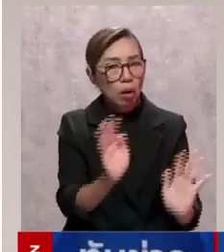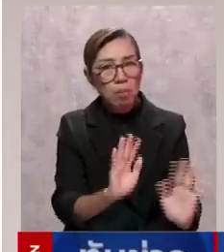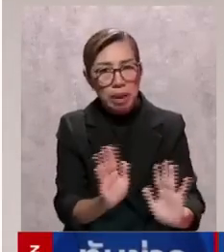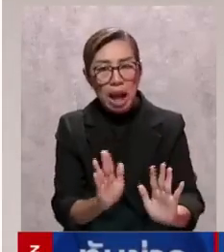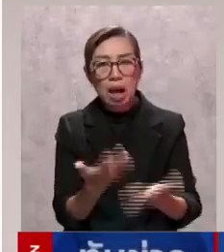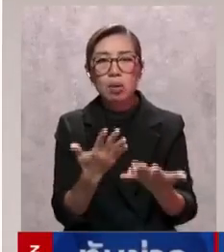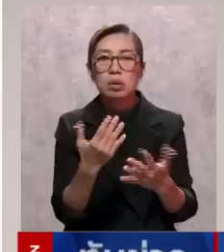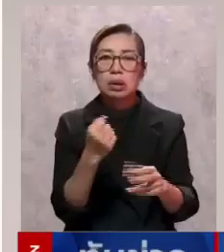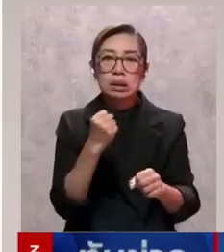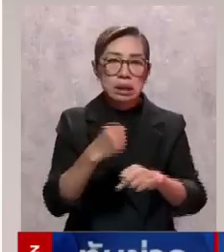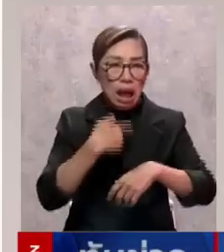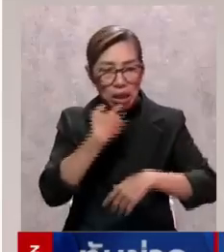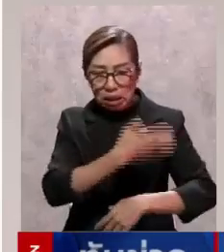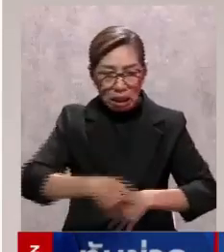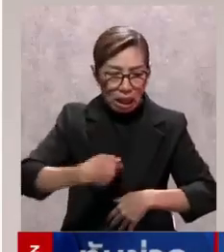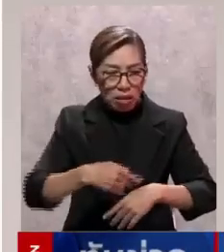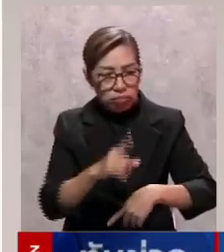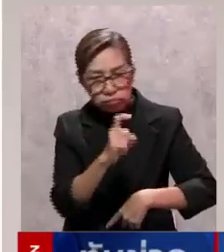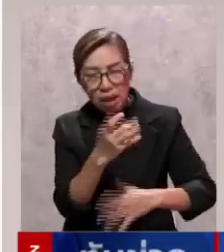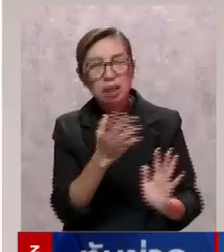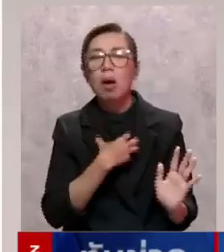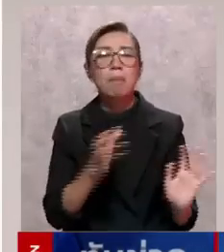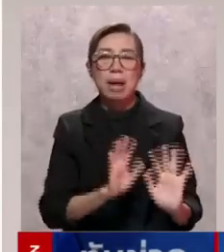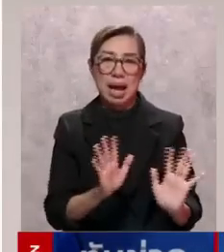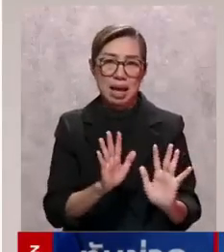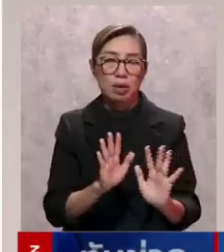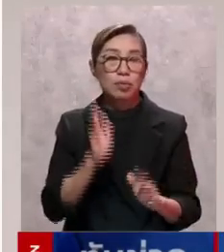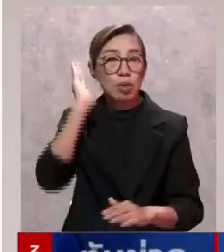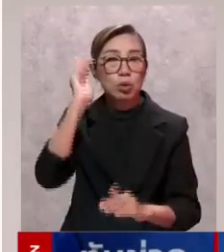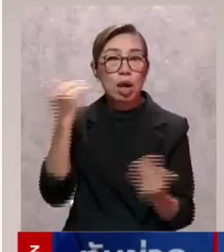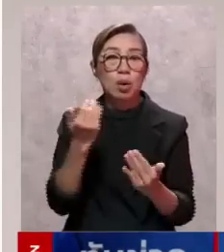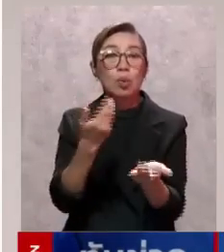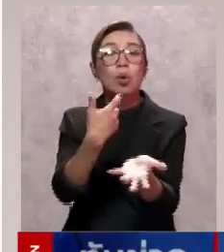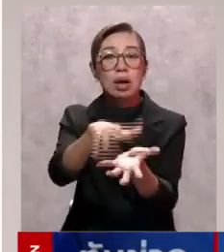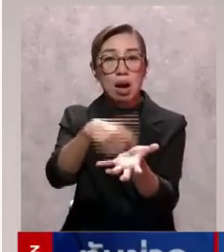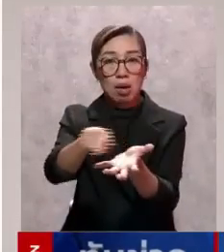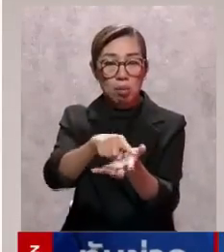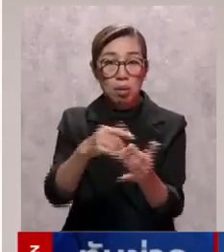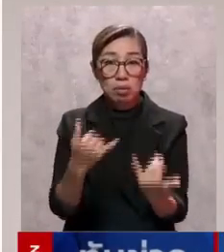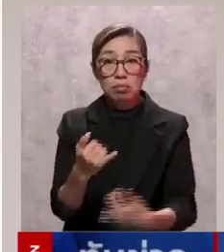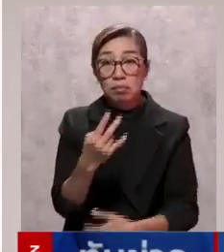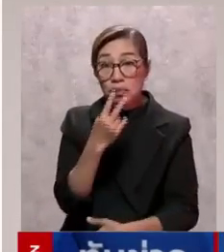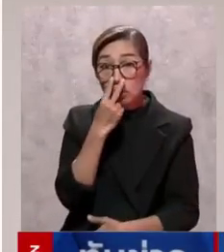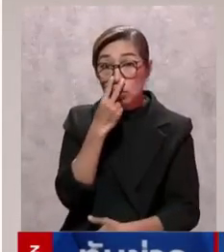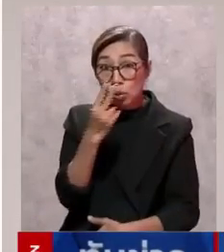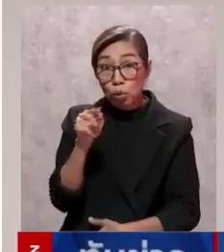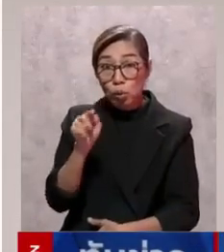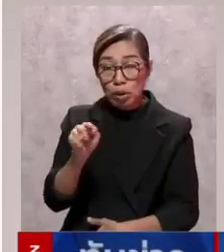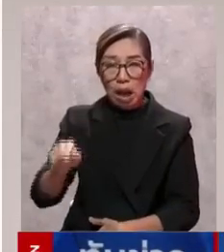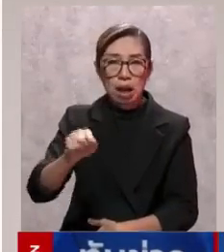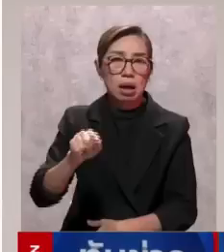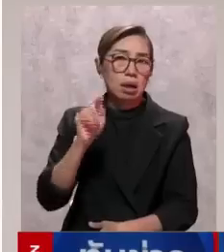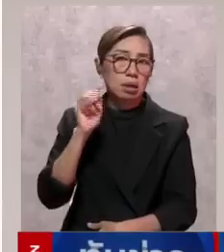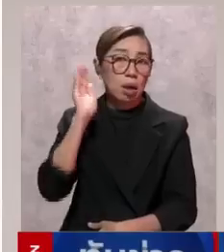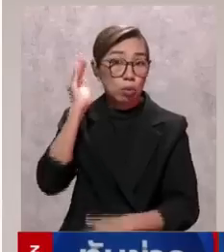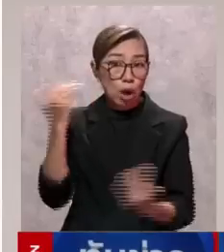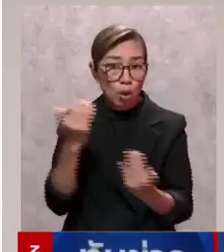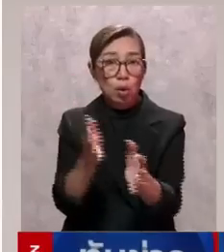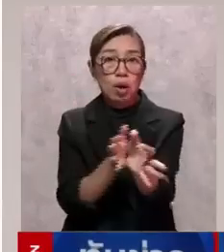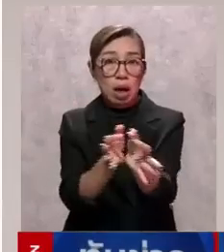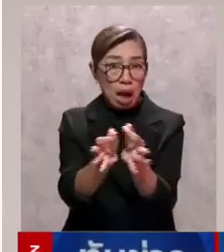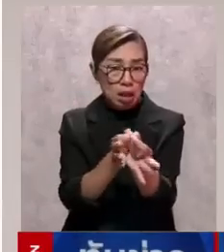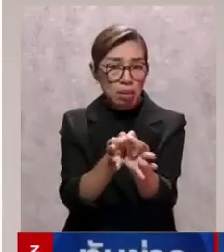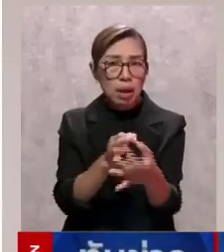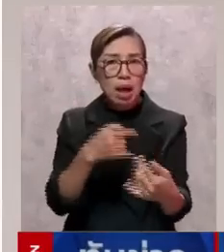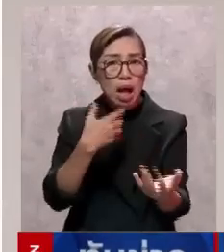เด็นล่าสุดนะคะซึ่งการชี้แจงของลูกชายของผู้โดยสารหญิงท่านเนี้ยถ้าไปดูนะไปฟังในประเด็นที่เขาพยายามชี้แจงเ